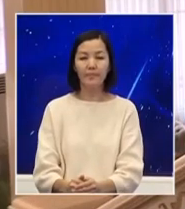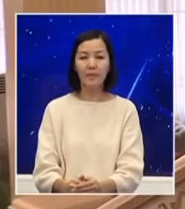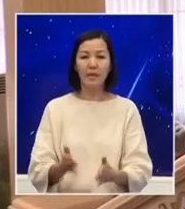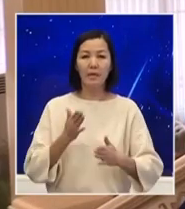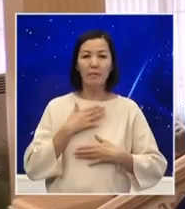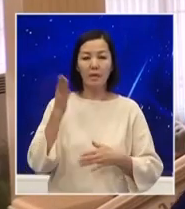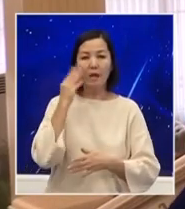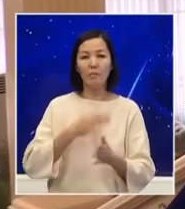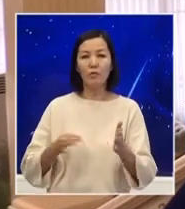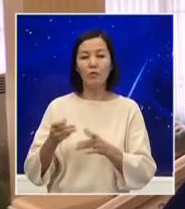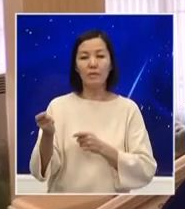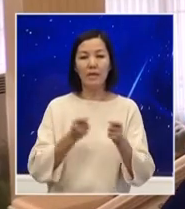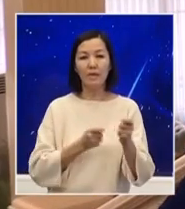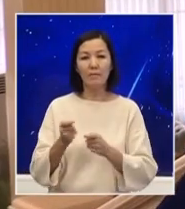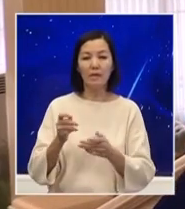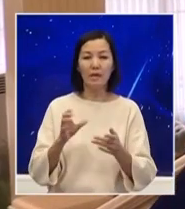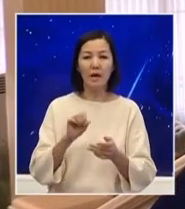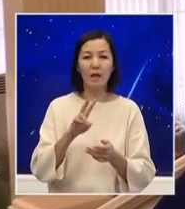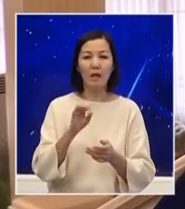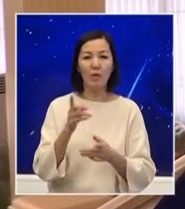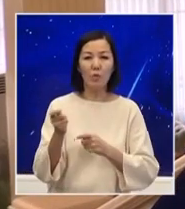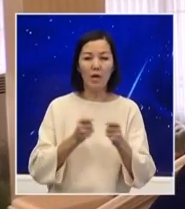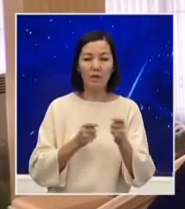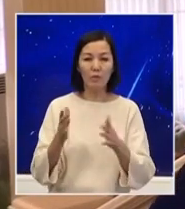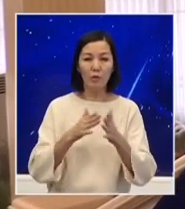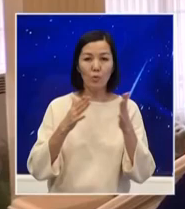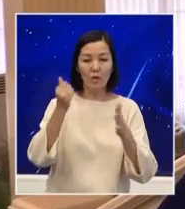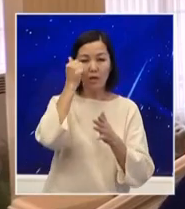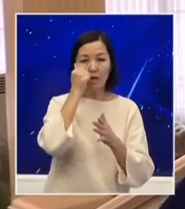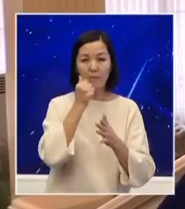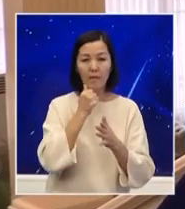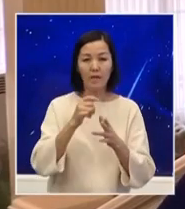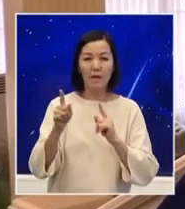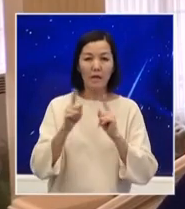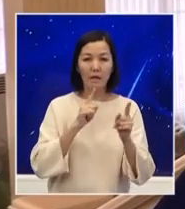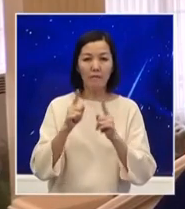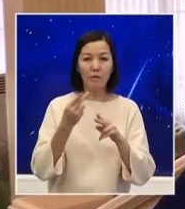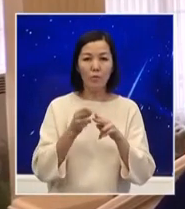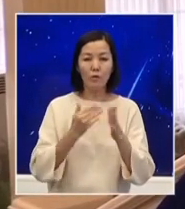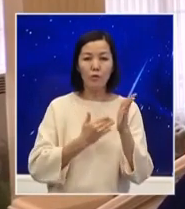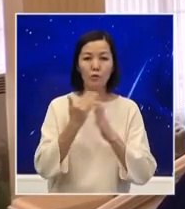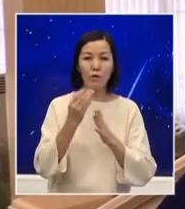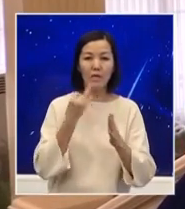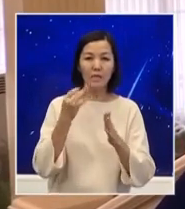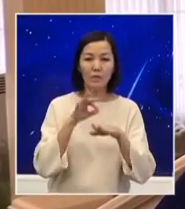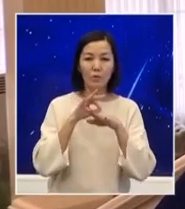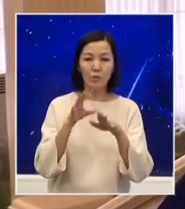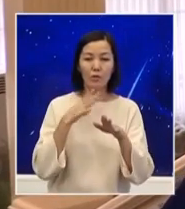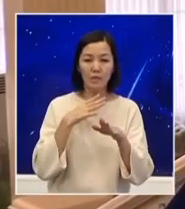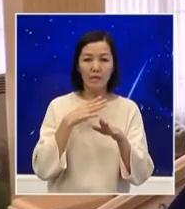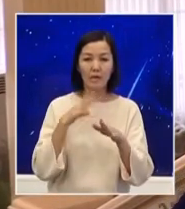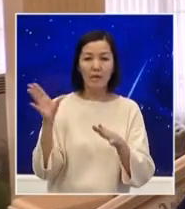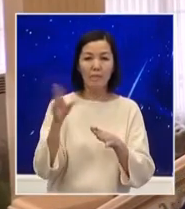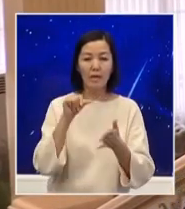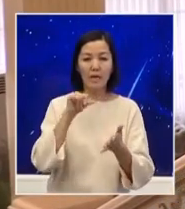Мен Алматы облысының әкімдігіне және Алакөл ауданының әкімдігіне үлкен алғыс айтам. Конференцияны өте жоғары деңгейде ұйымдастырғандары үшін.